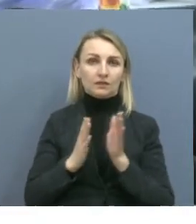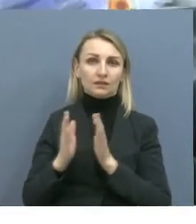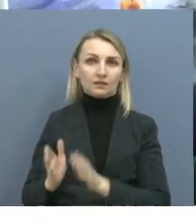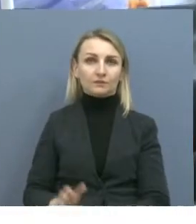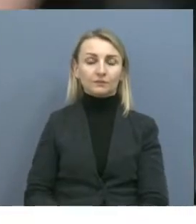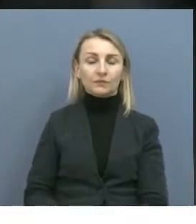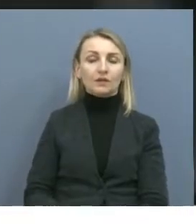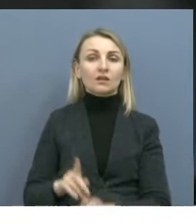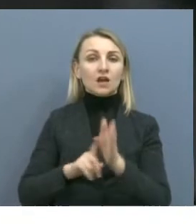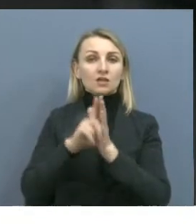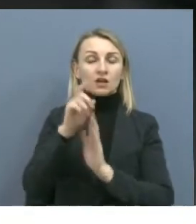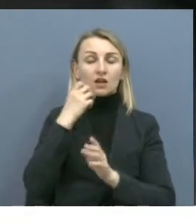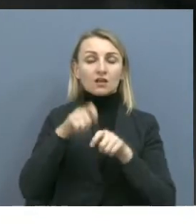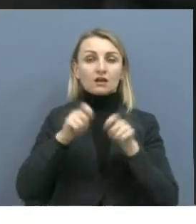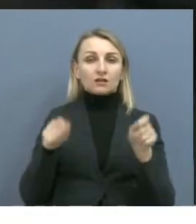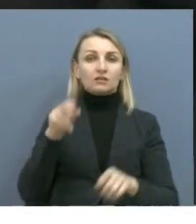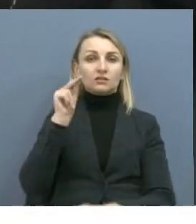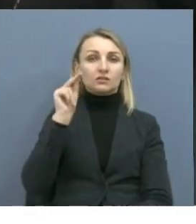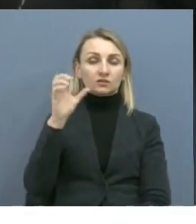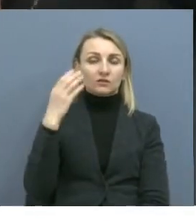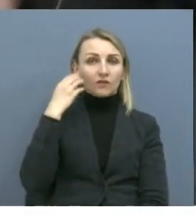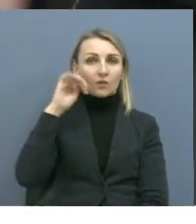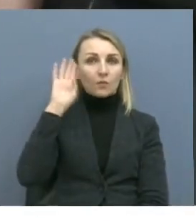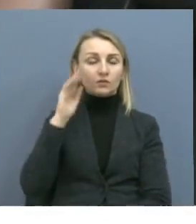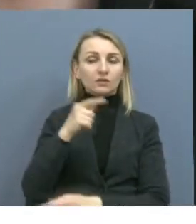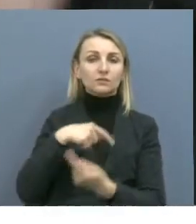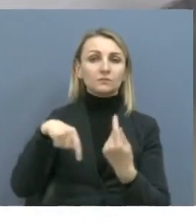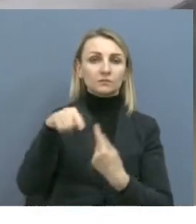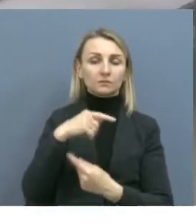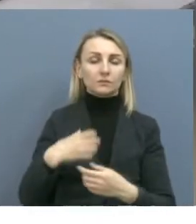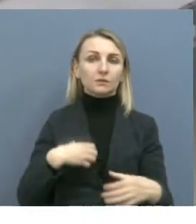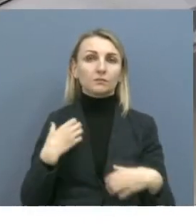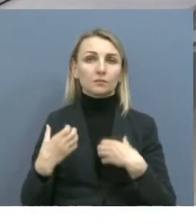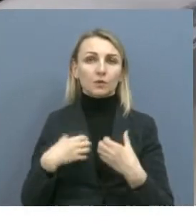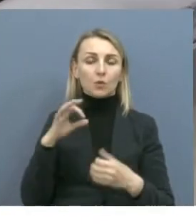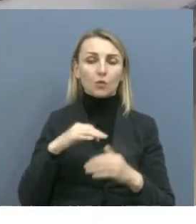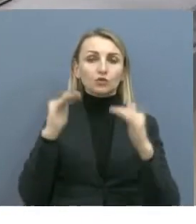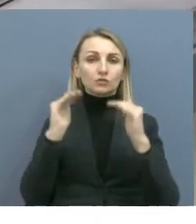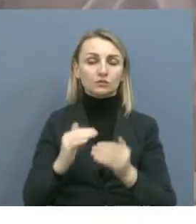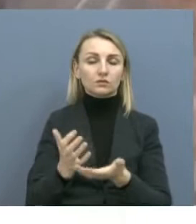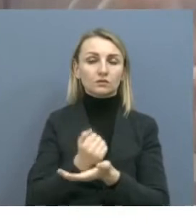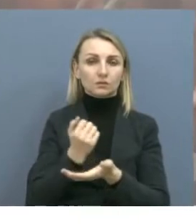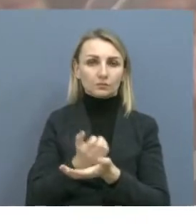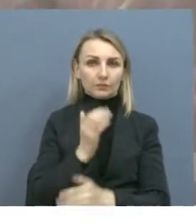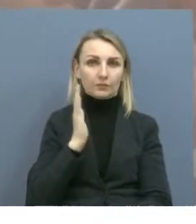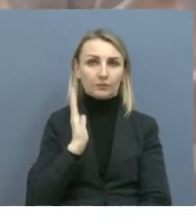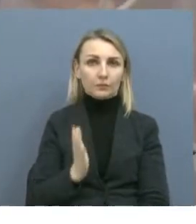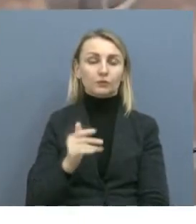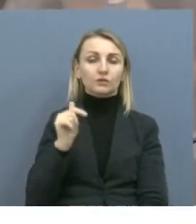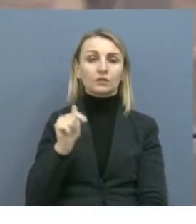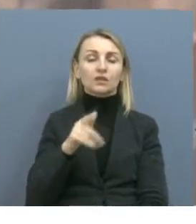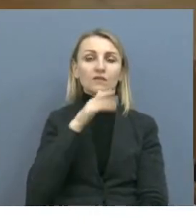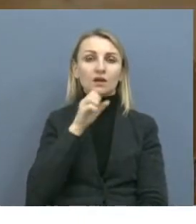введением чрезвычайного положения в стране акмолинские предприниматели обеспокоены вероятным снижением доходов. За это время в региональную